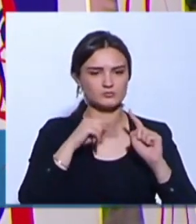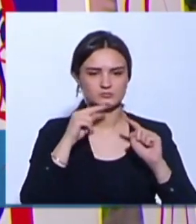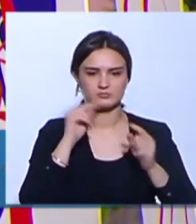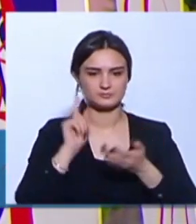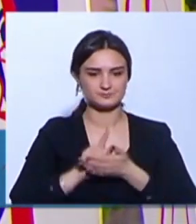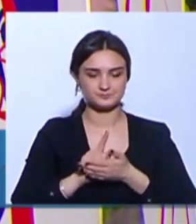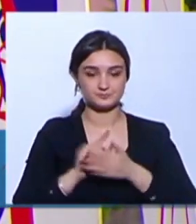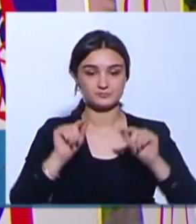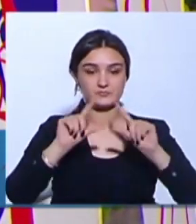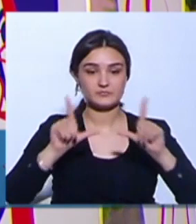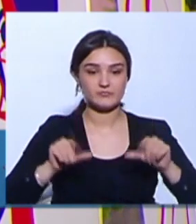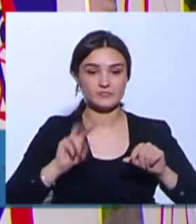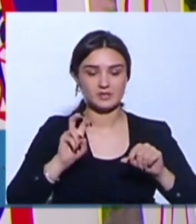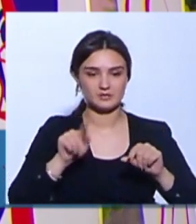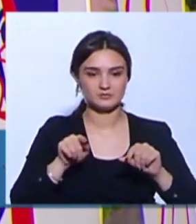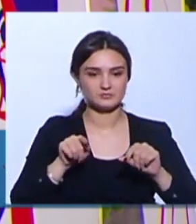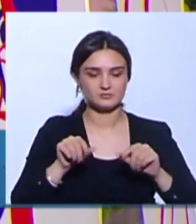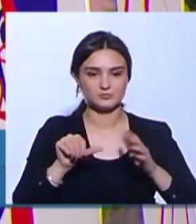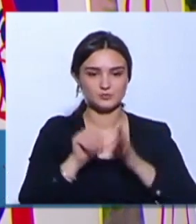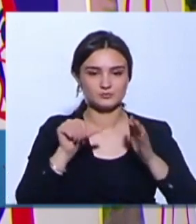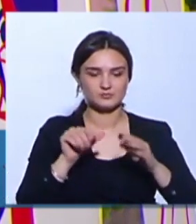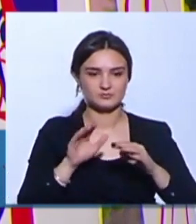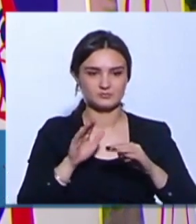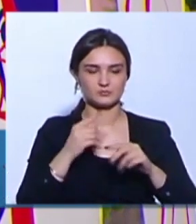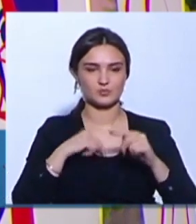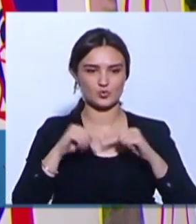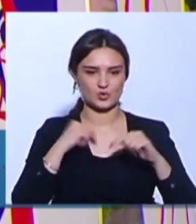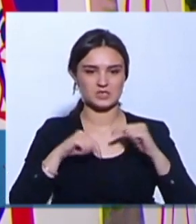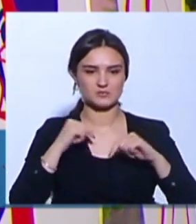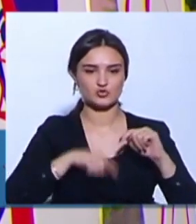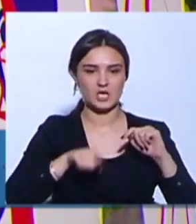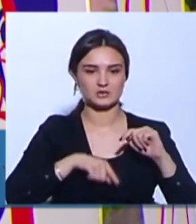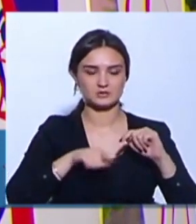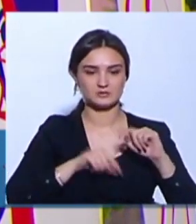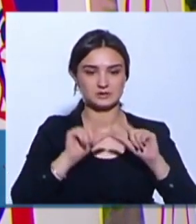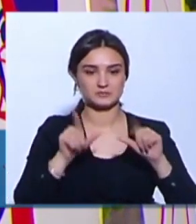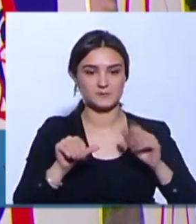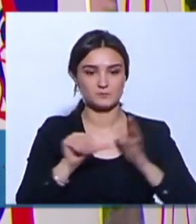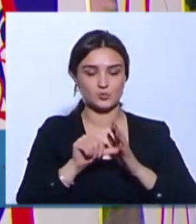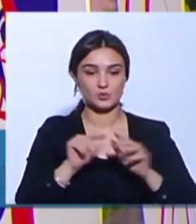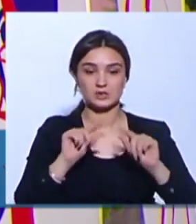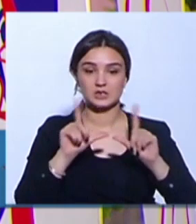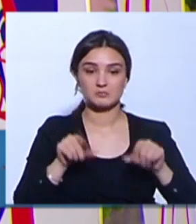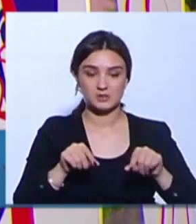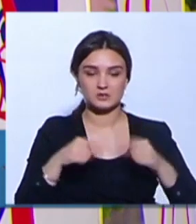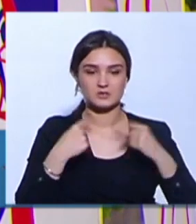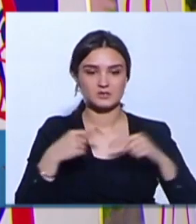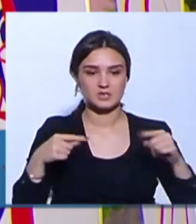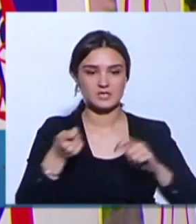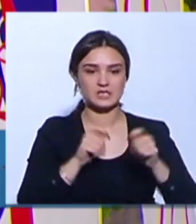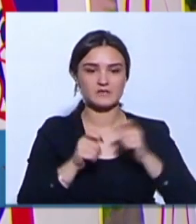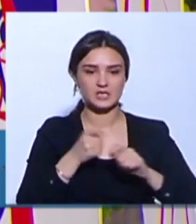რომ თირკმელი ფილტრავს და ორგანიზმიდან გამოყოფს შარდს, მაგრამ ამავე დროს თირკმელი ბევრ სხვა